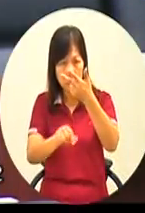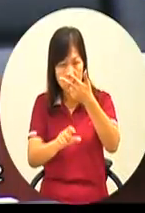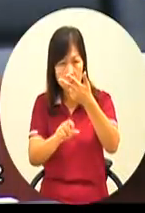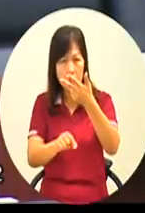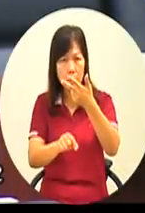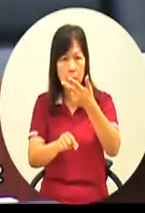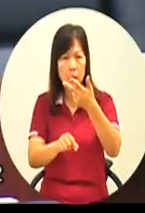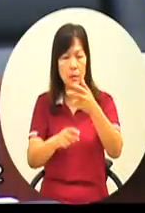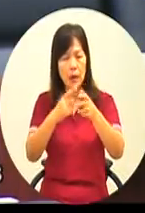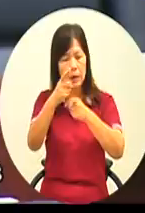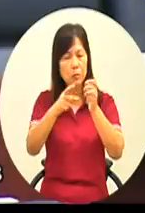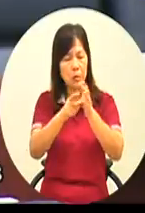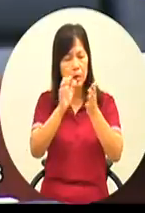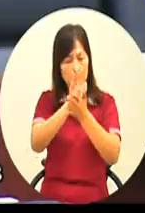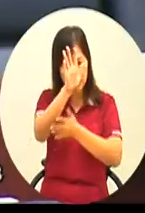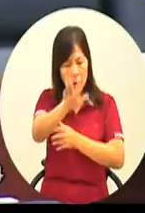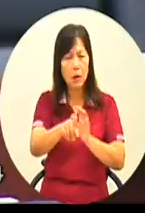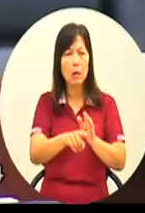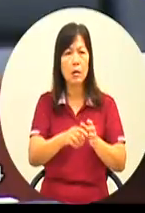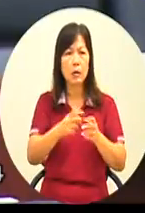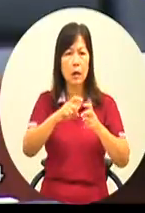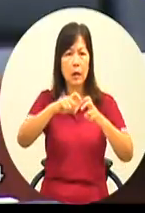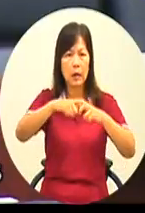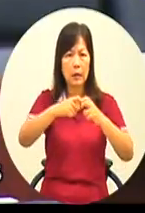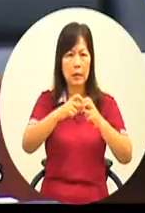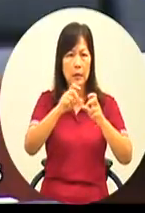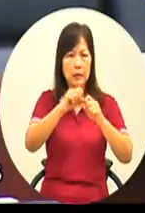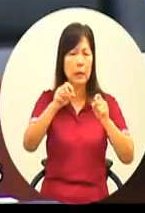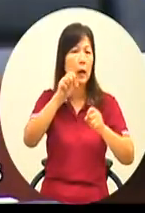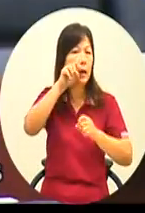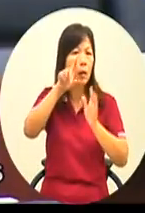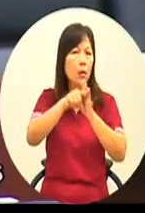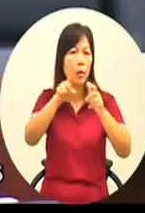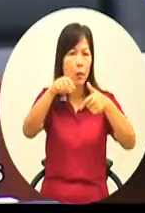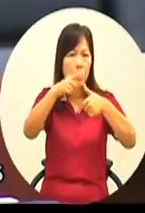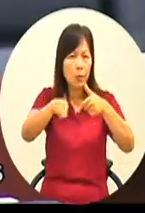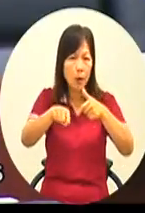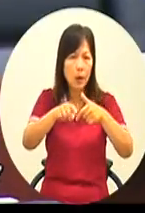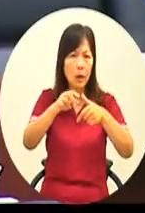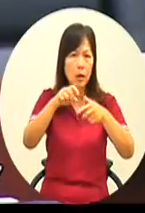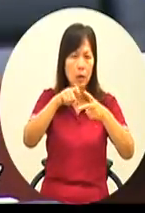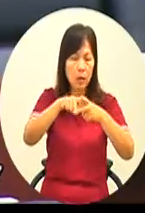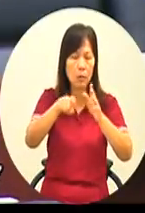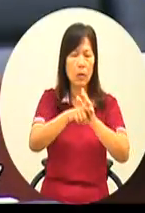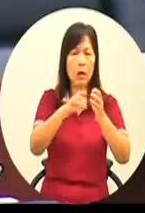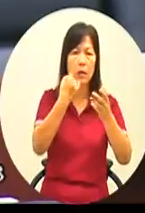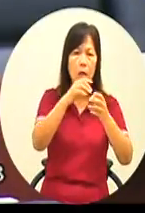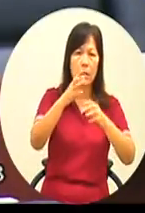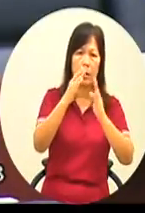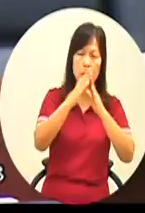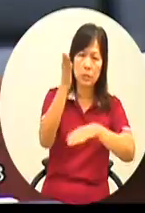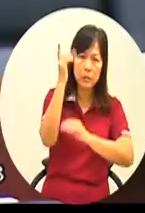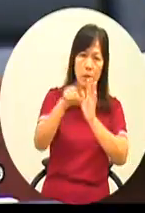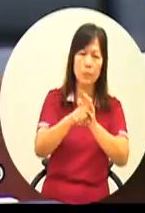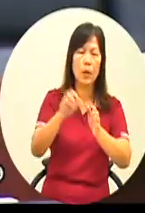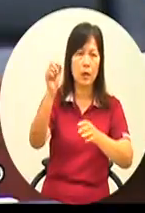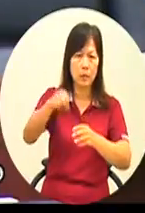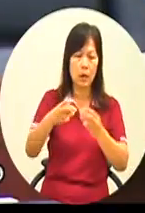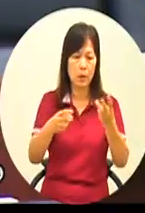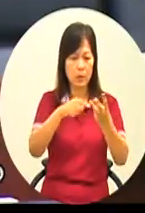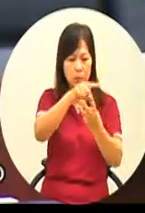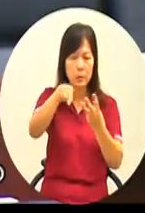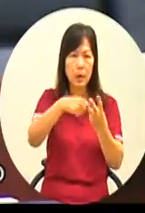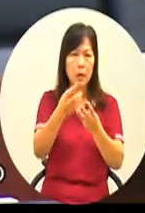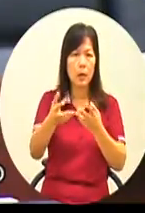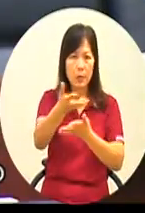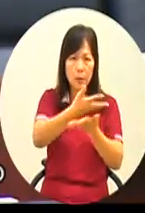大概就一年后哈，李长荣化工、还有市政府、还有华运仓储，同意用三方协商的方